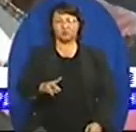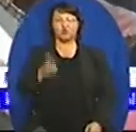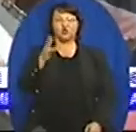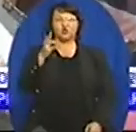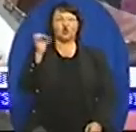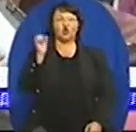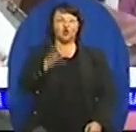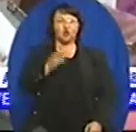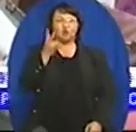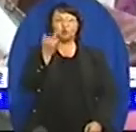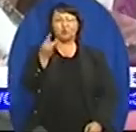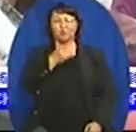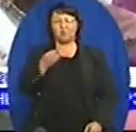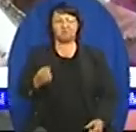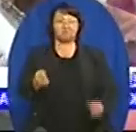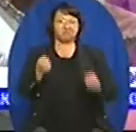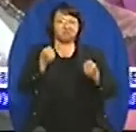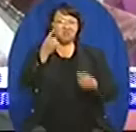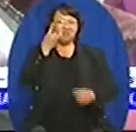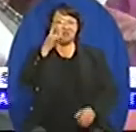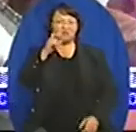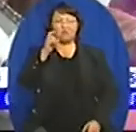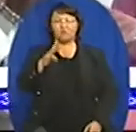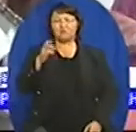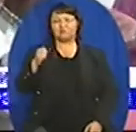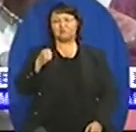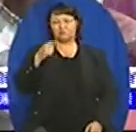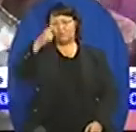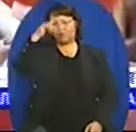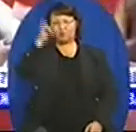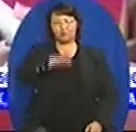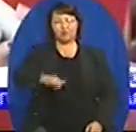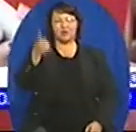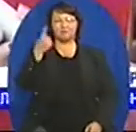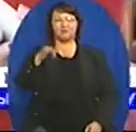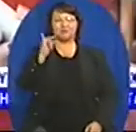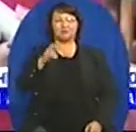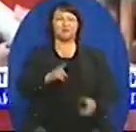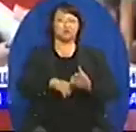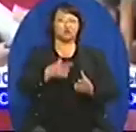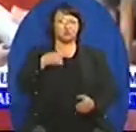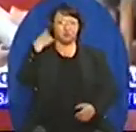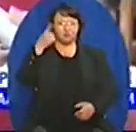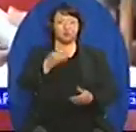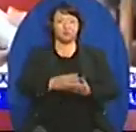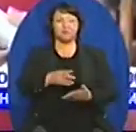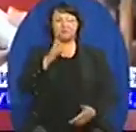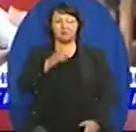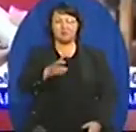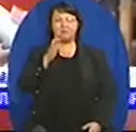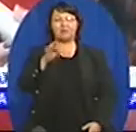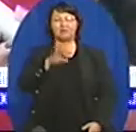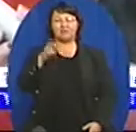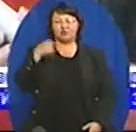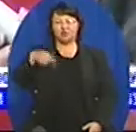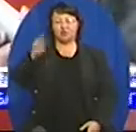ноён нуруугаар ингээд юу даа бол манай Монгол улсад бол хамгийн түрүү Батман хамгийн Батэрднийхээ төлөө сандаа өгнө гэж